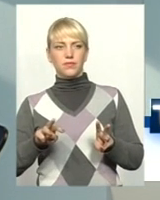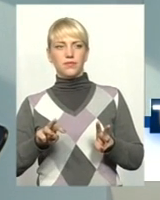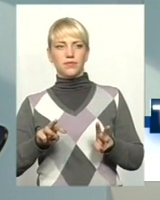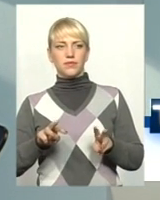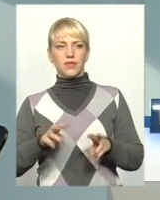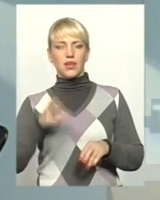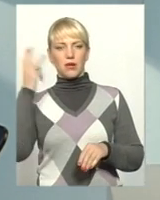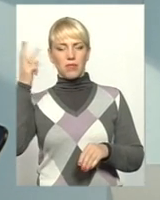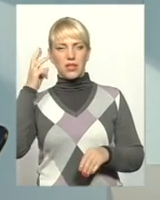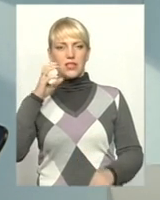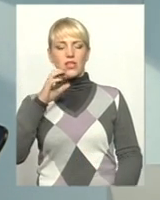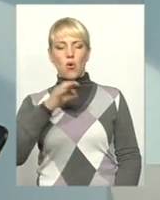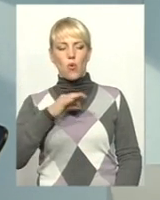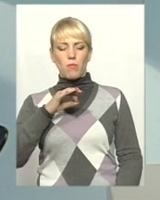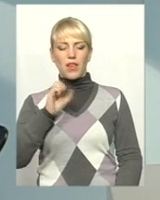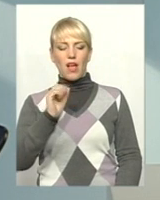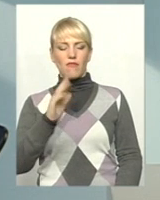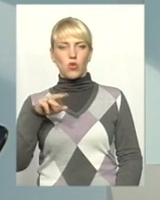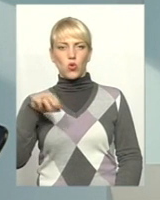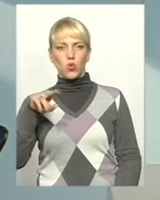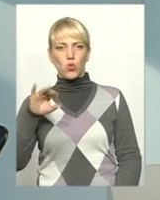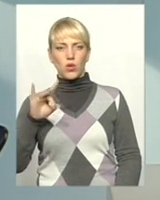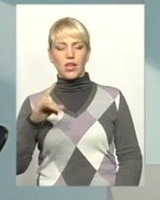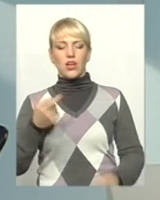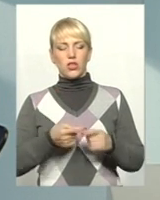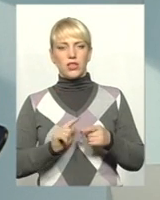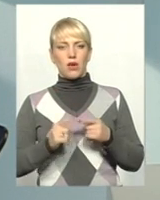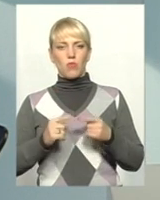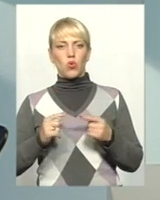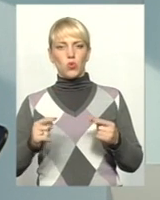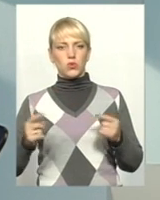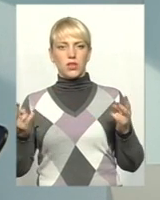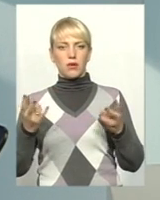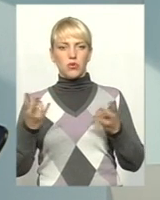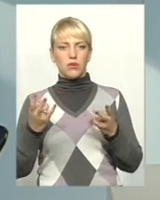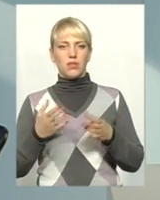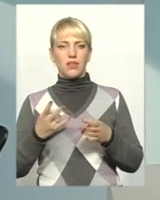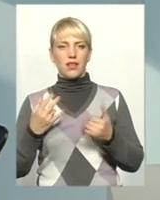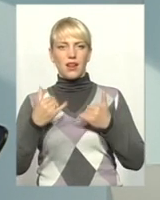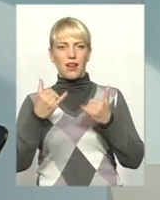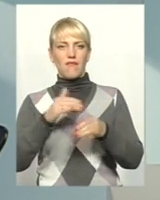підрядника Хмельницький облтудор тою необхідною продукцією, яка необхідна для виконання робіт.